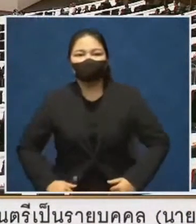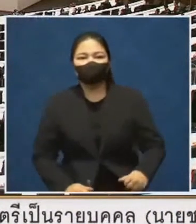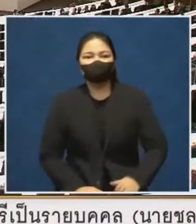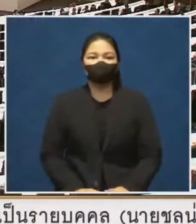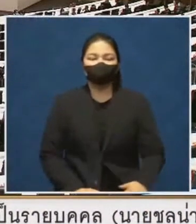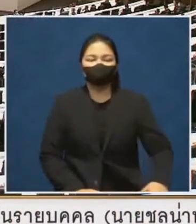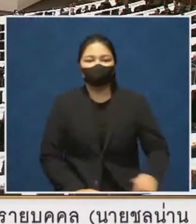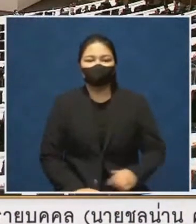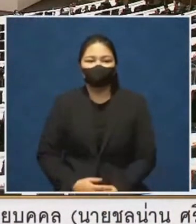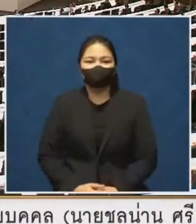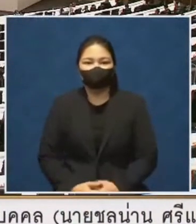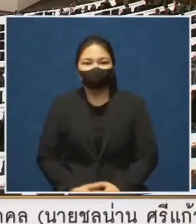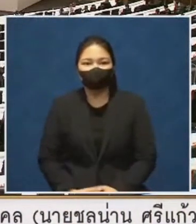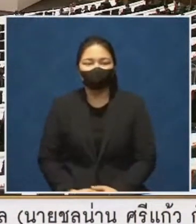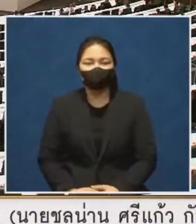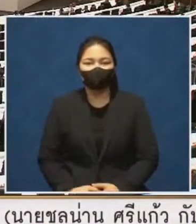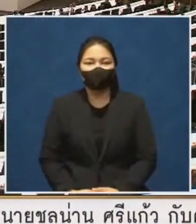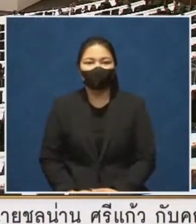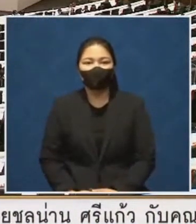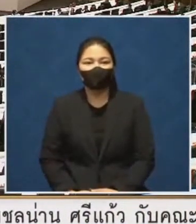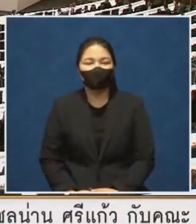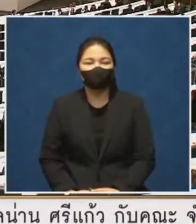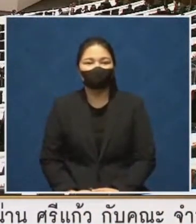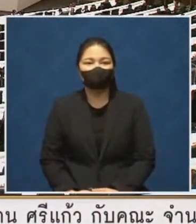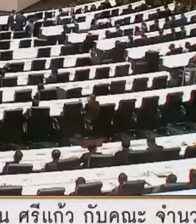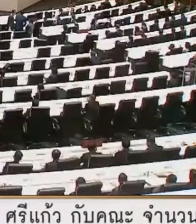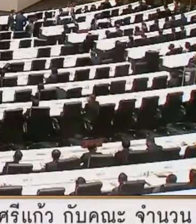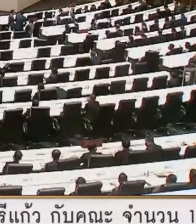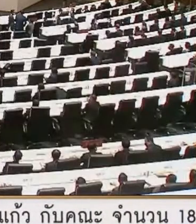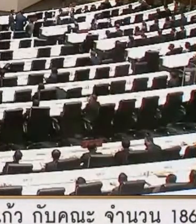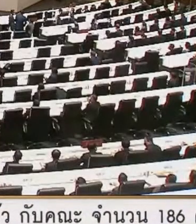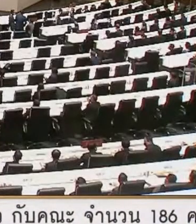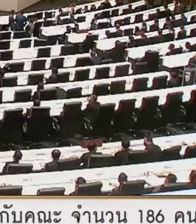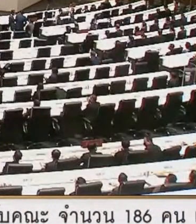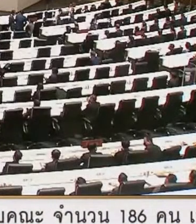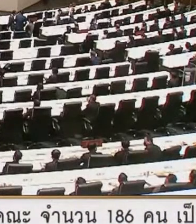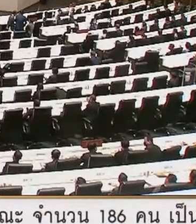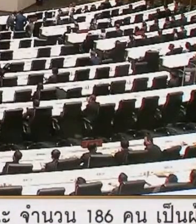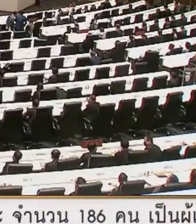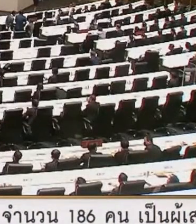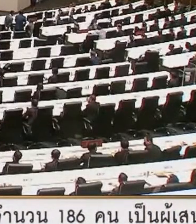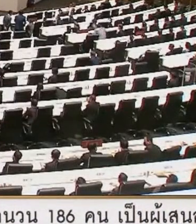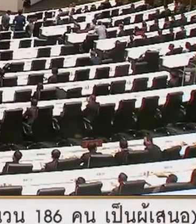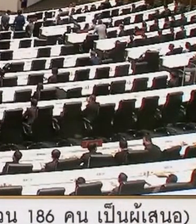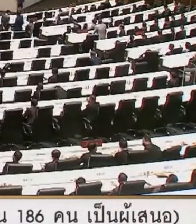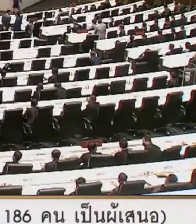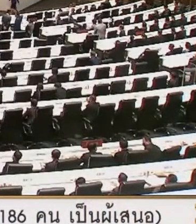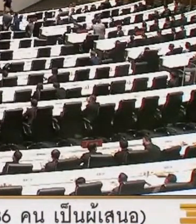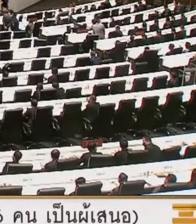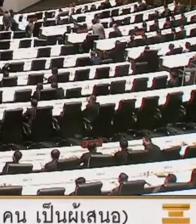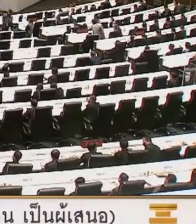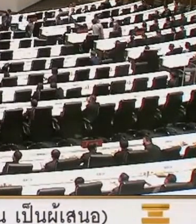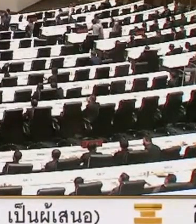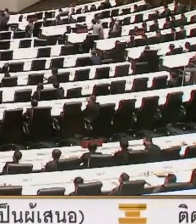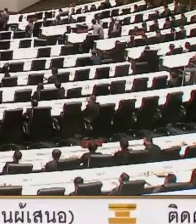ช่ชี้ได้ถูกเรื่องถูกประเด็นมันก็อาจจะส่งผลนะครับเพราะฉะนั้นก็เป็นเวทีที่อาจจะดูไว้ได้เหมือนกัน